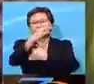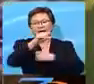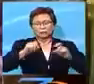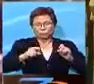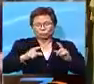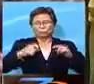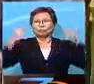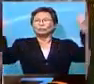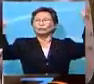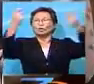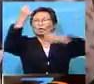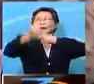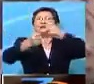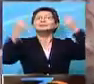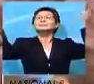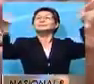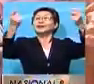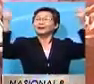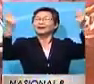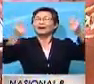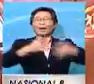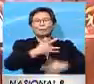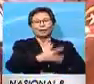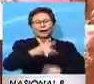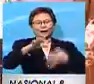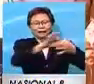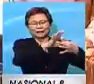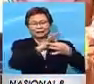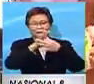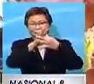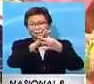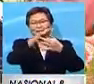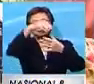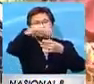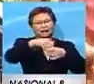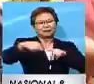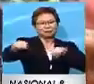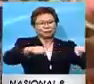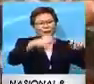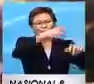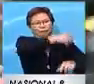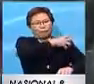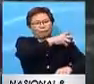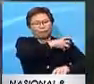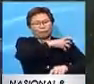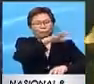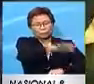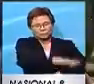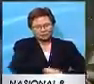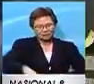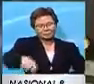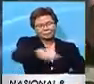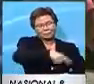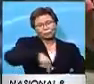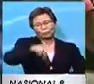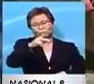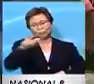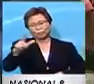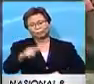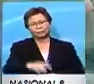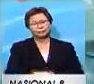dalam majlis tahunan tersebut bertujuan menghargai kerjasama mereka dalam tindakan penguatkuasaan di sekitar ibu negara.